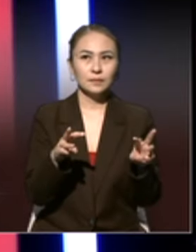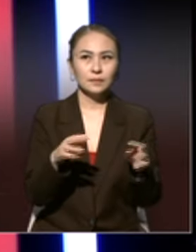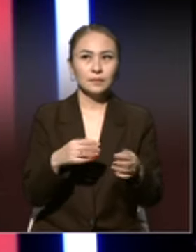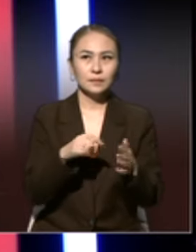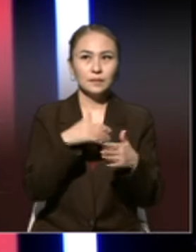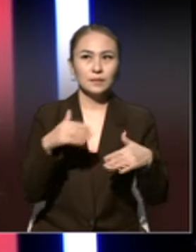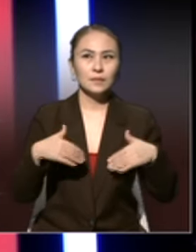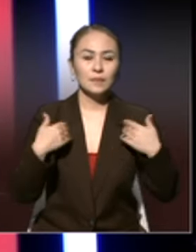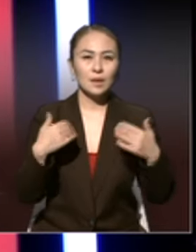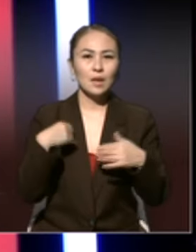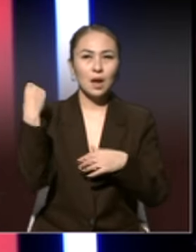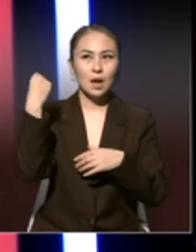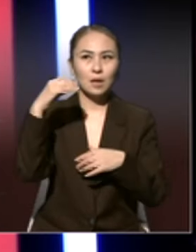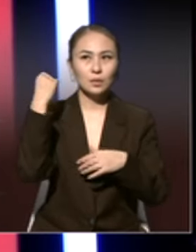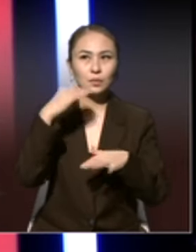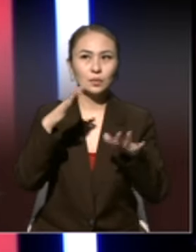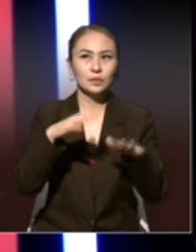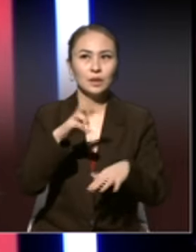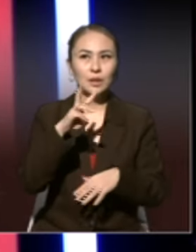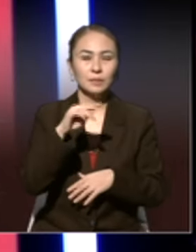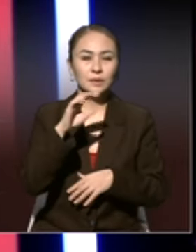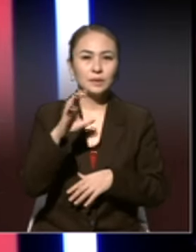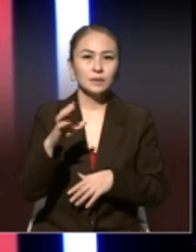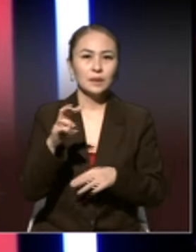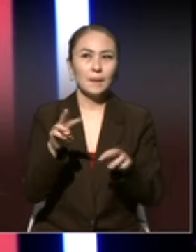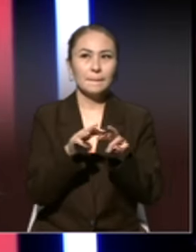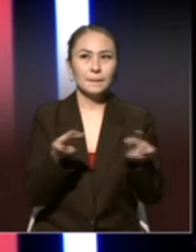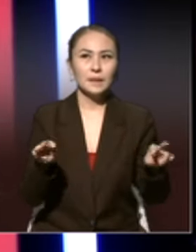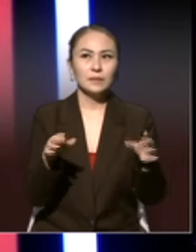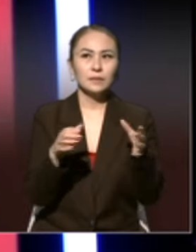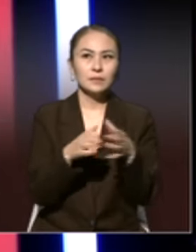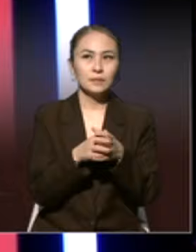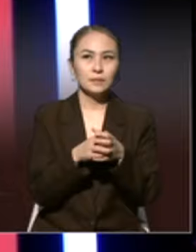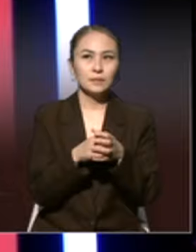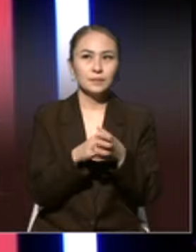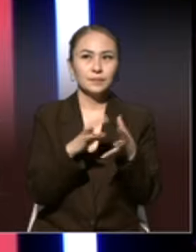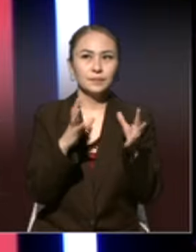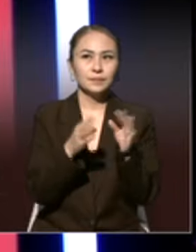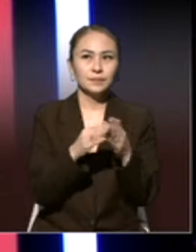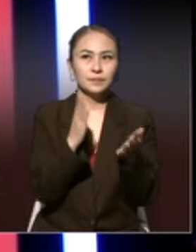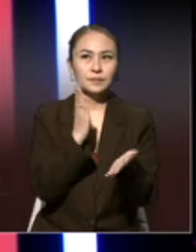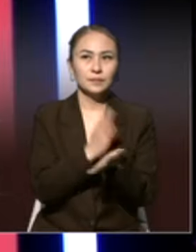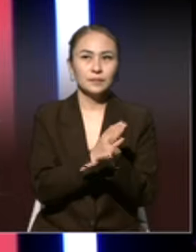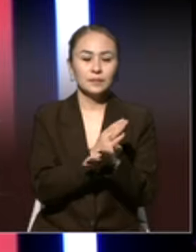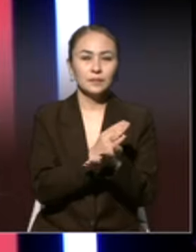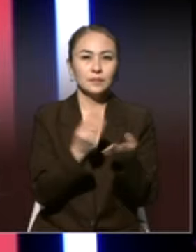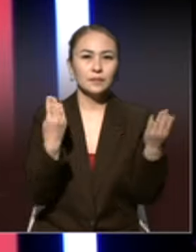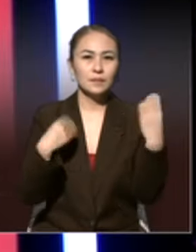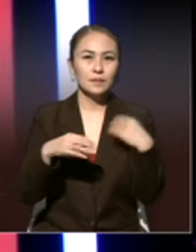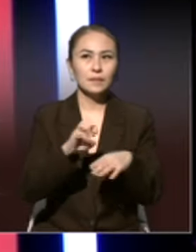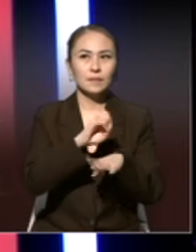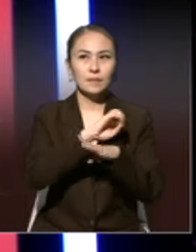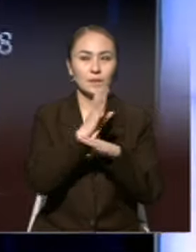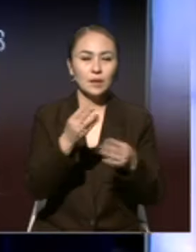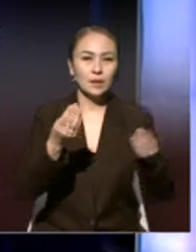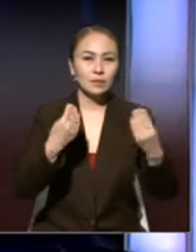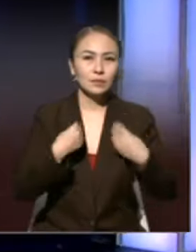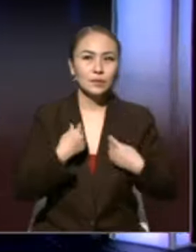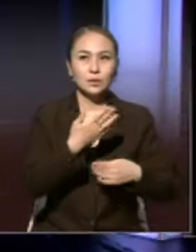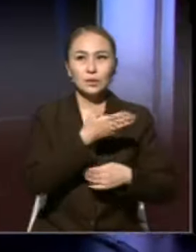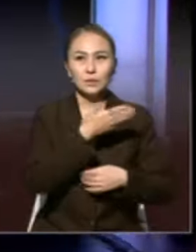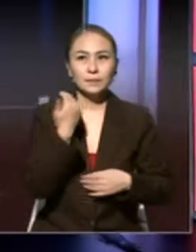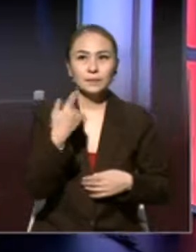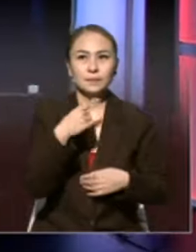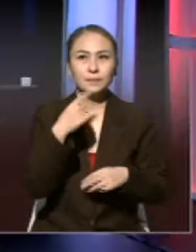дейді. Ақтөбеде МЧС ол төтенше жағдай министрлігі көтеріліп жатыр. Жабдық киім кешек берілмеді дейді төтенше